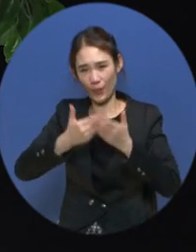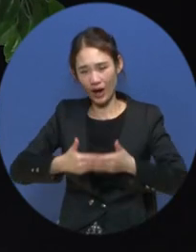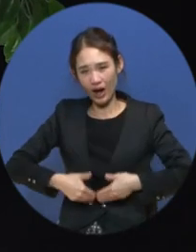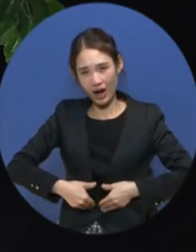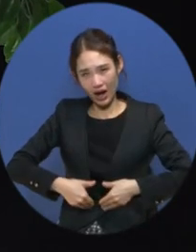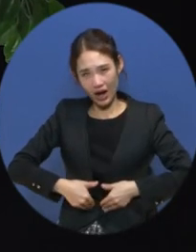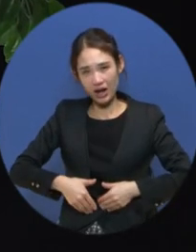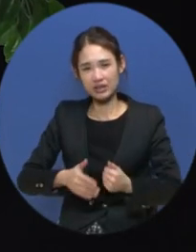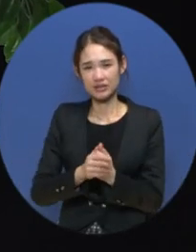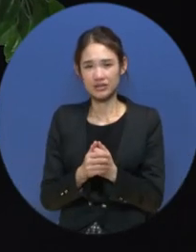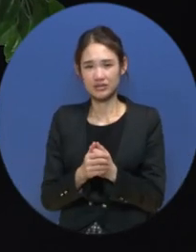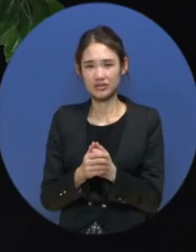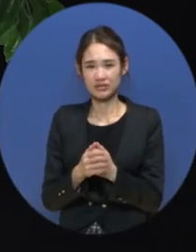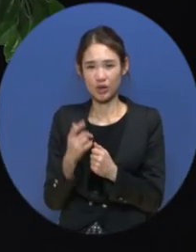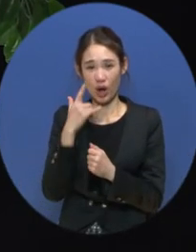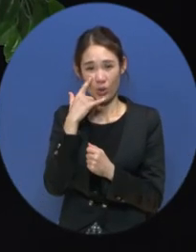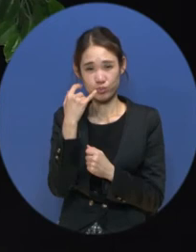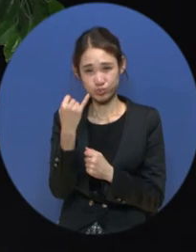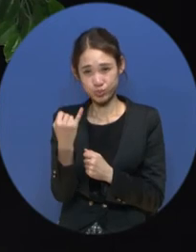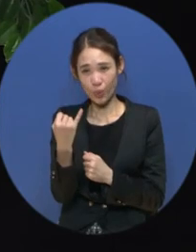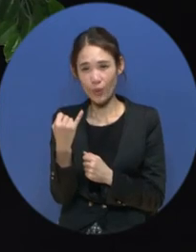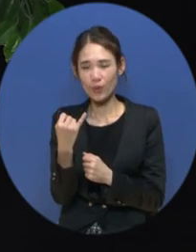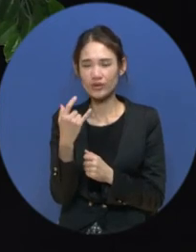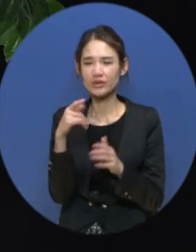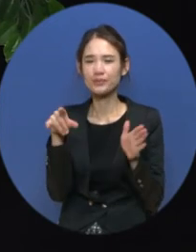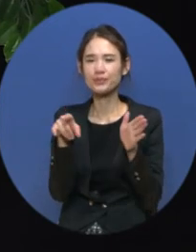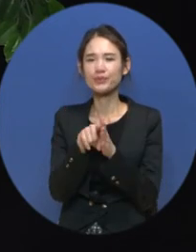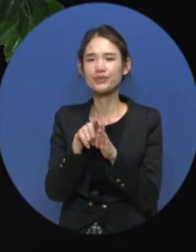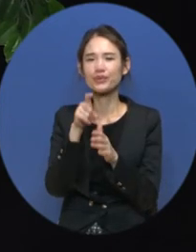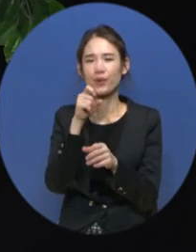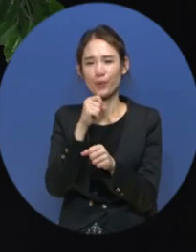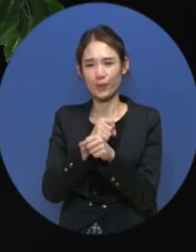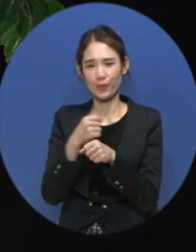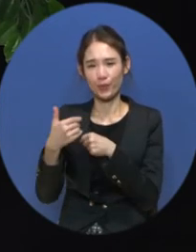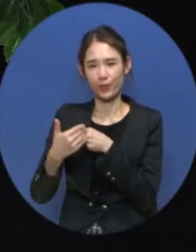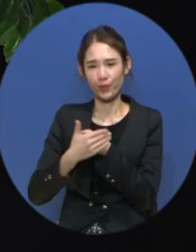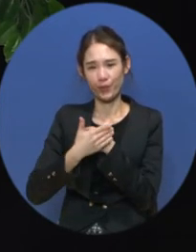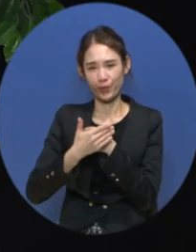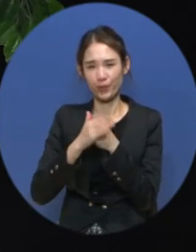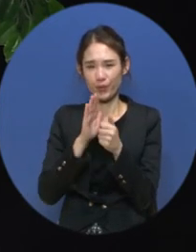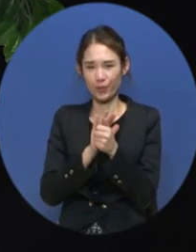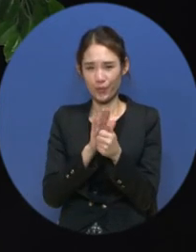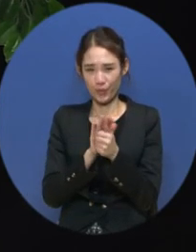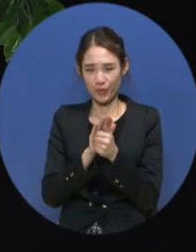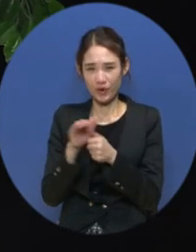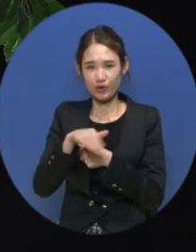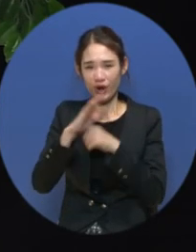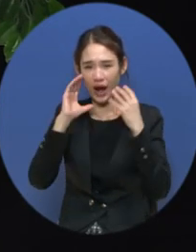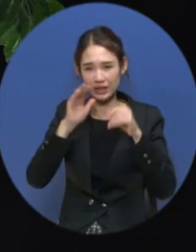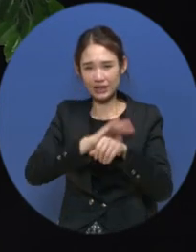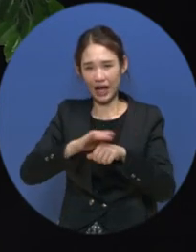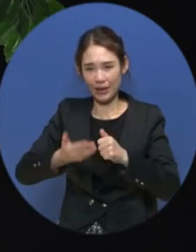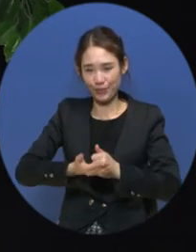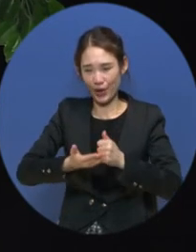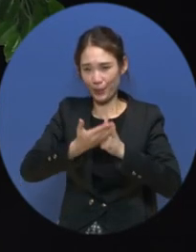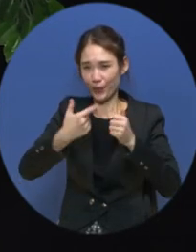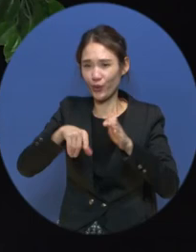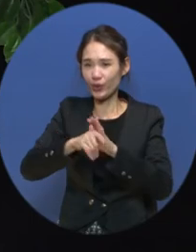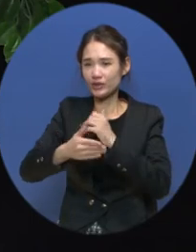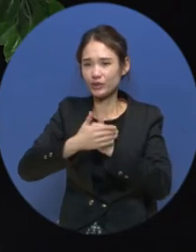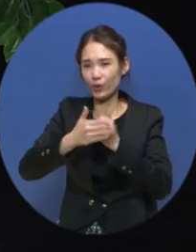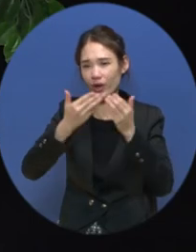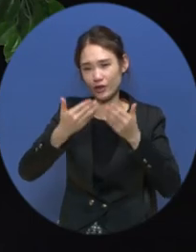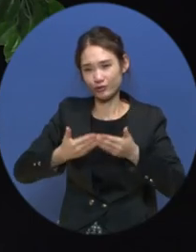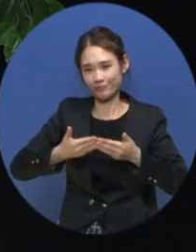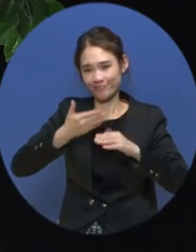뒷받침되어야 되겠고요. 또 부모님들은 믿고 또 우리를 잘 협조해 줘서 우리 아이를 잘 키울 수 있도록